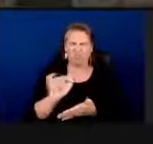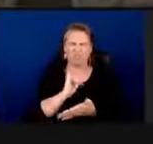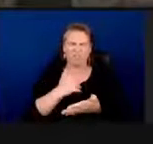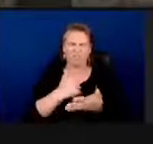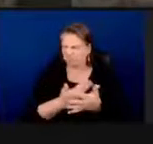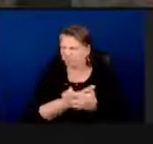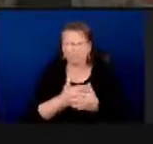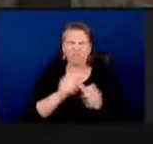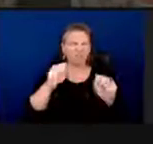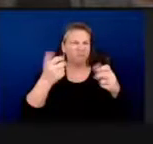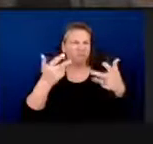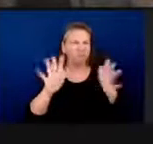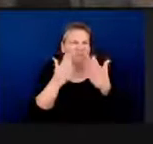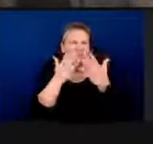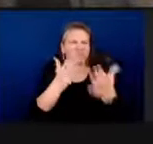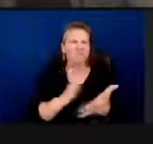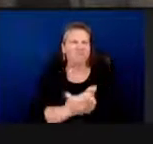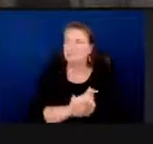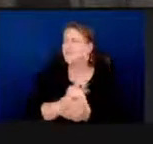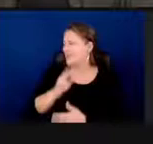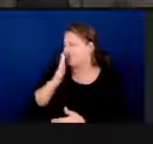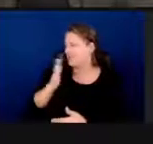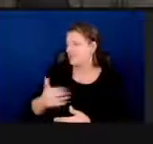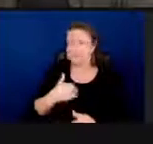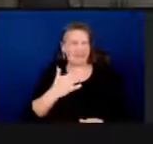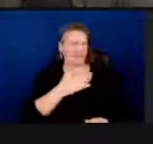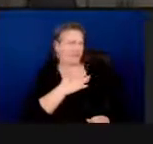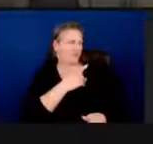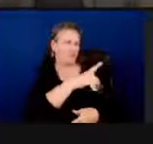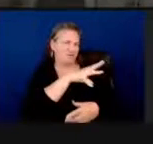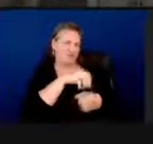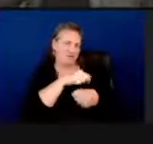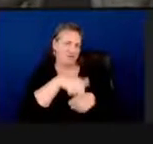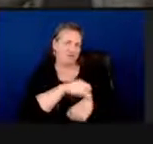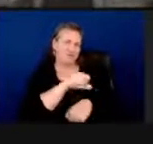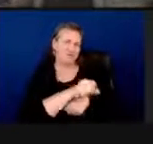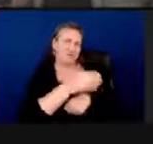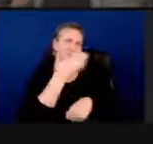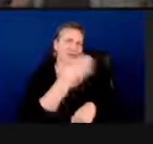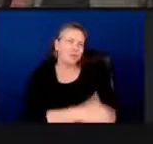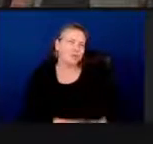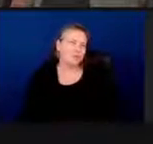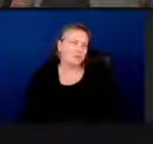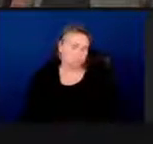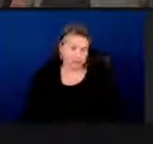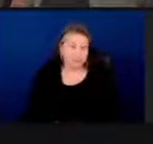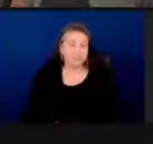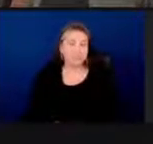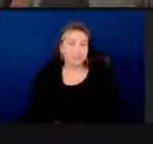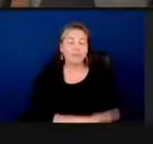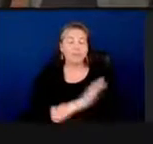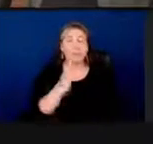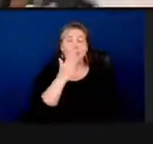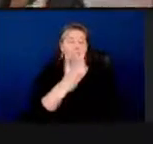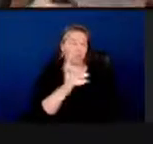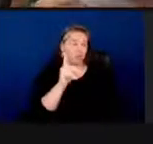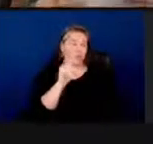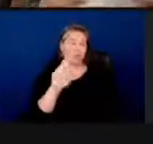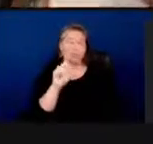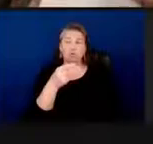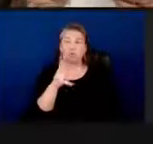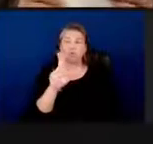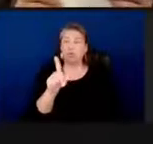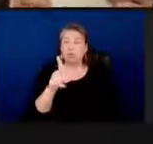المتاحة أمامهم وما هي تشويسز؟ هذا كل ما لدي لقوله، وشكرا على كونكم جزء من هذا العمل. شكرا دكتور شول،